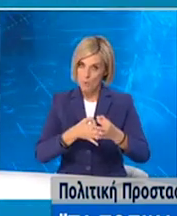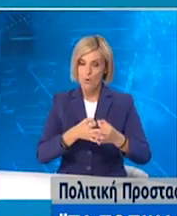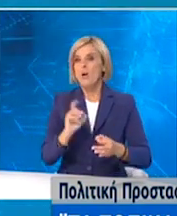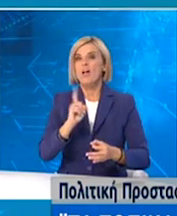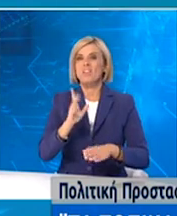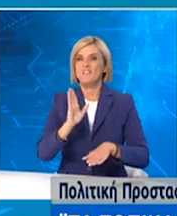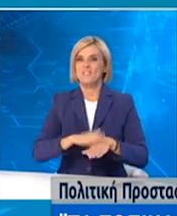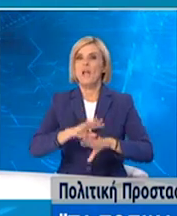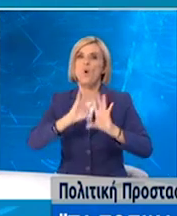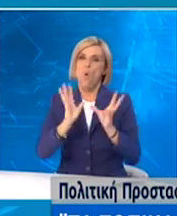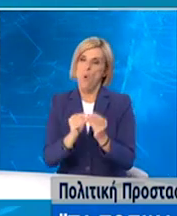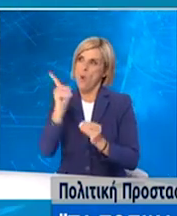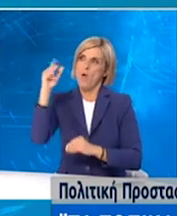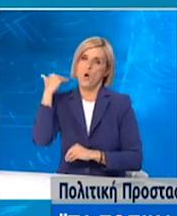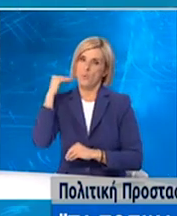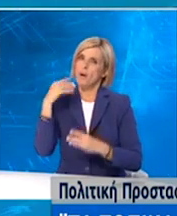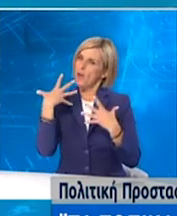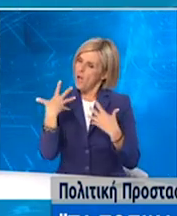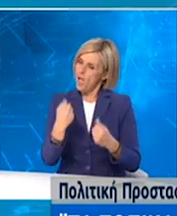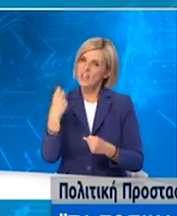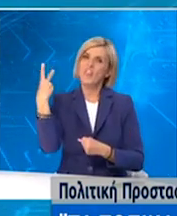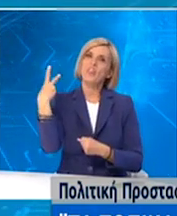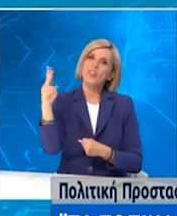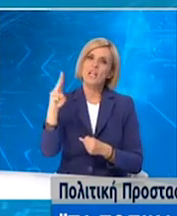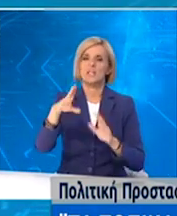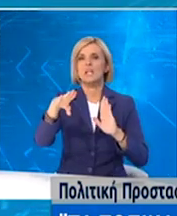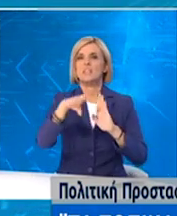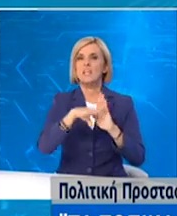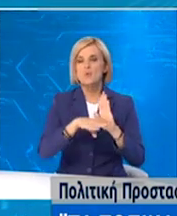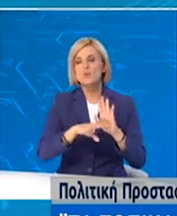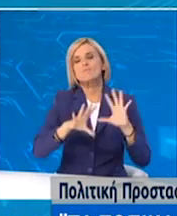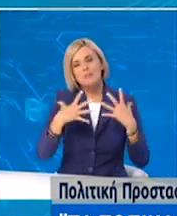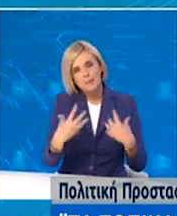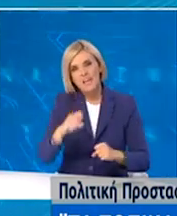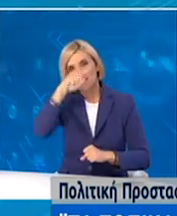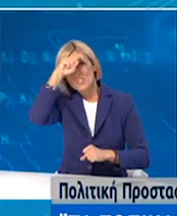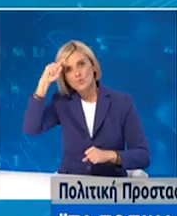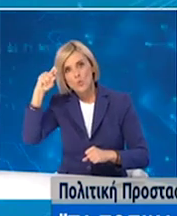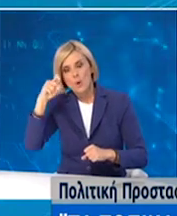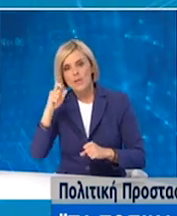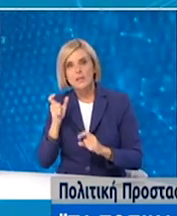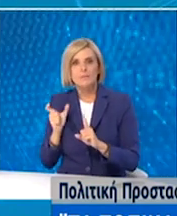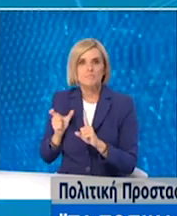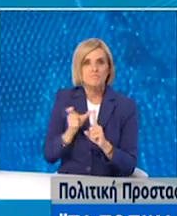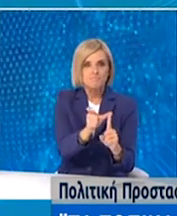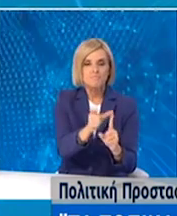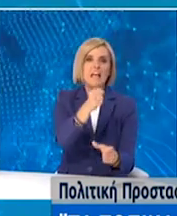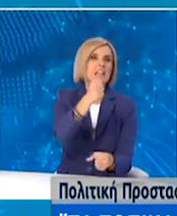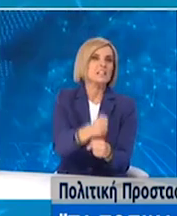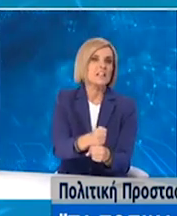ξεκινήσει όλα από τη Ρουμανία. Προφανώς υπάρχει ένα θεσμικό πλαίσιο που δημιουργεί δυσκολίες στο κομμάτι της απομόνωσης και της